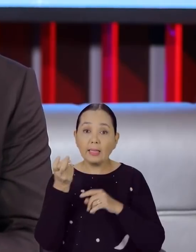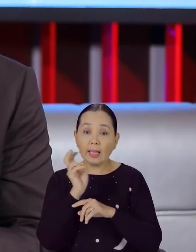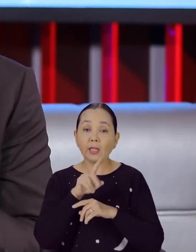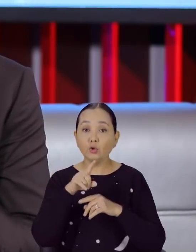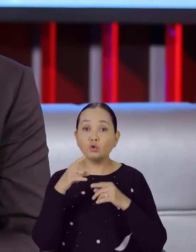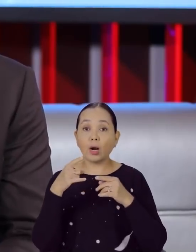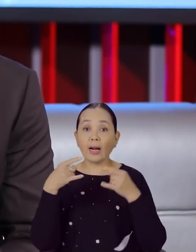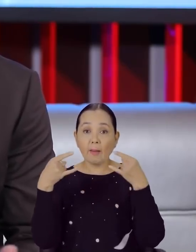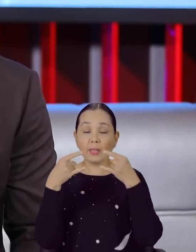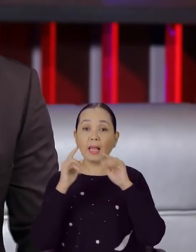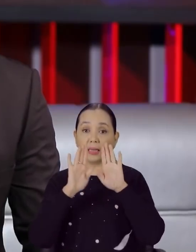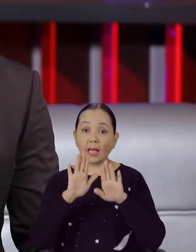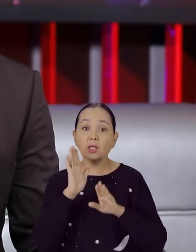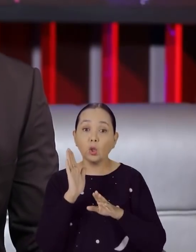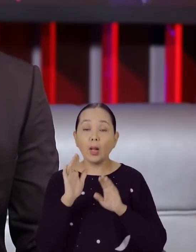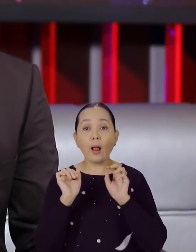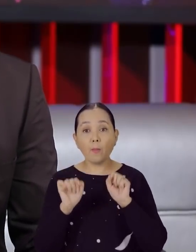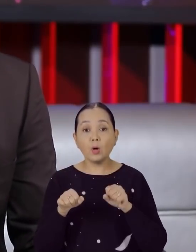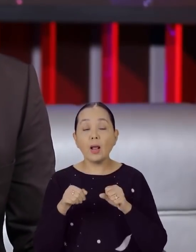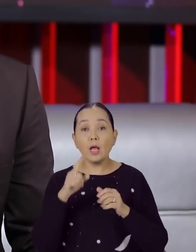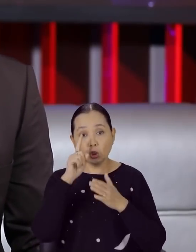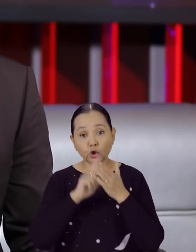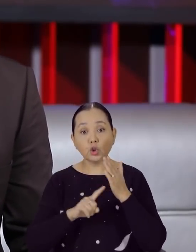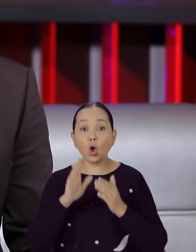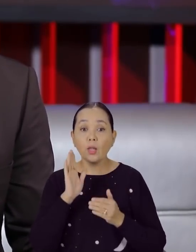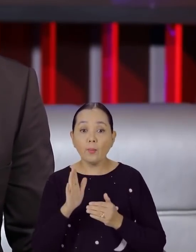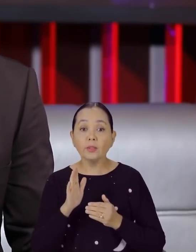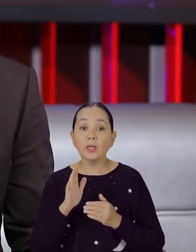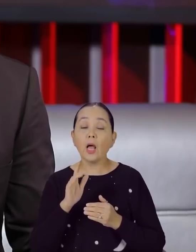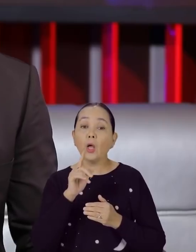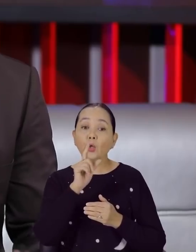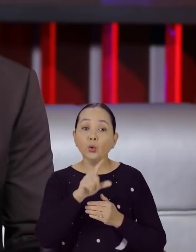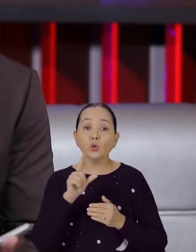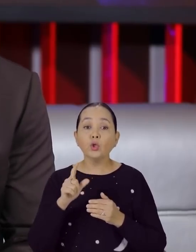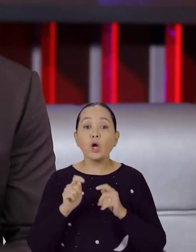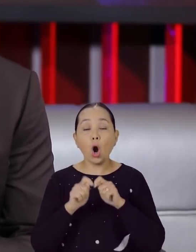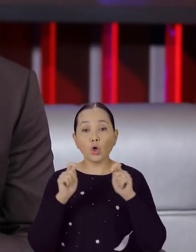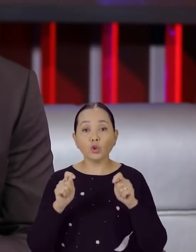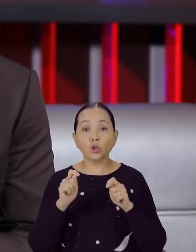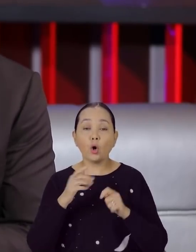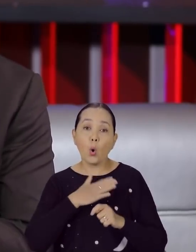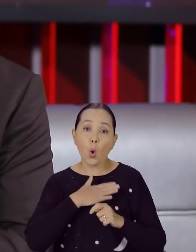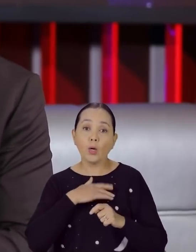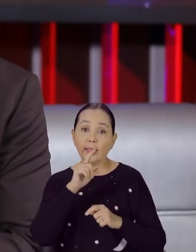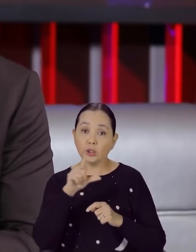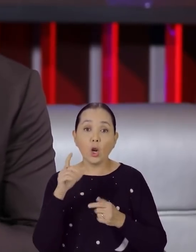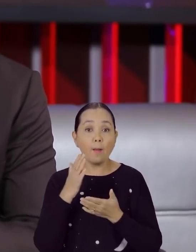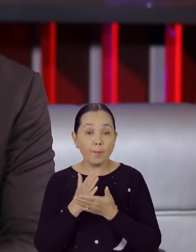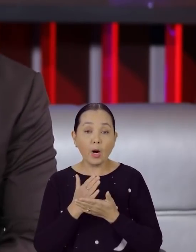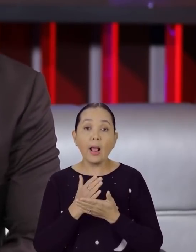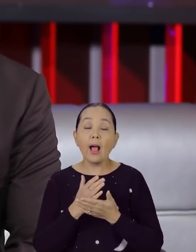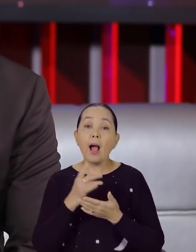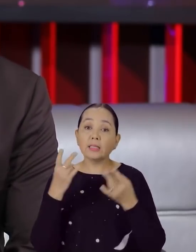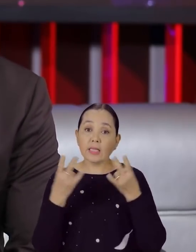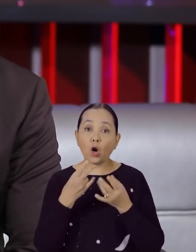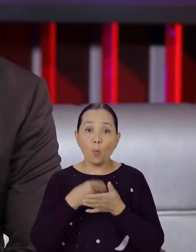mana shu reportajni taqdim eta olamiz. Ishonamizki, yurtimizda ochiq ko'ngil insonlar juda ko'p va albatta